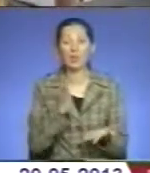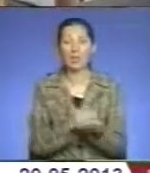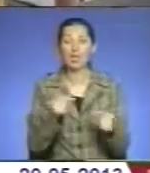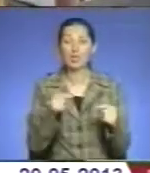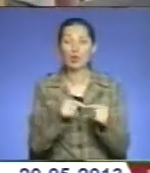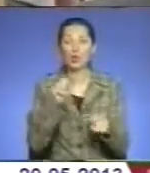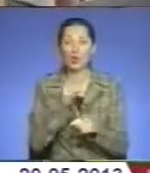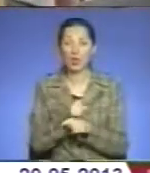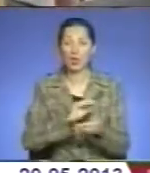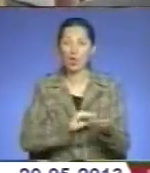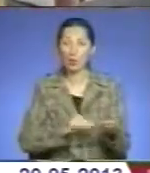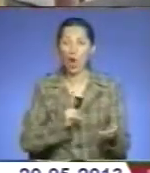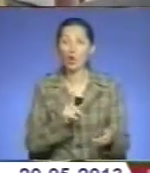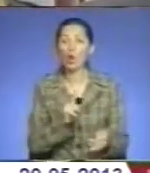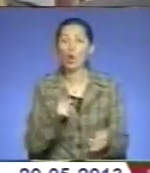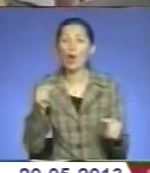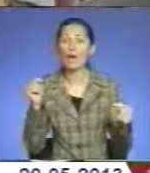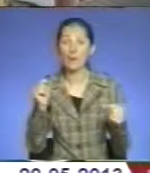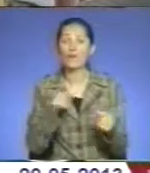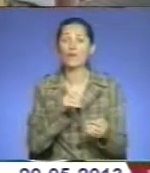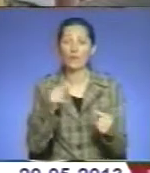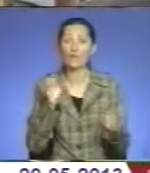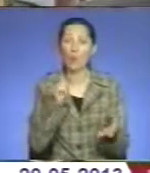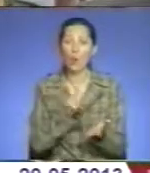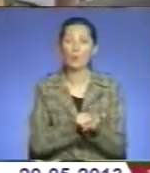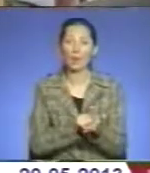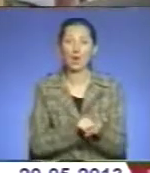розписано, хто за що відповідає. Звичайно,